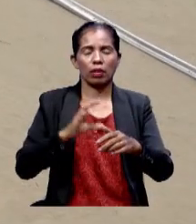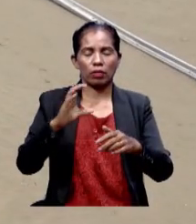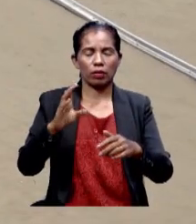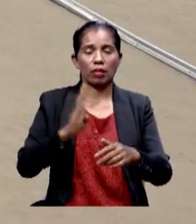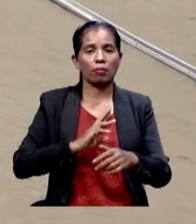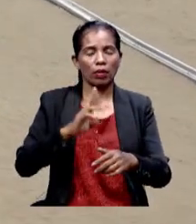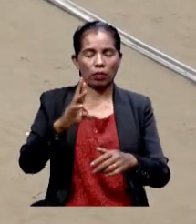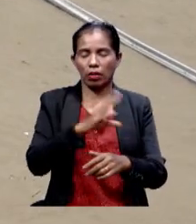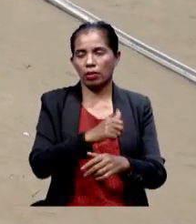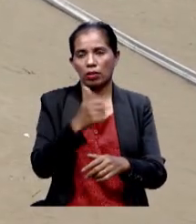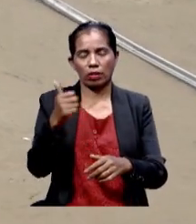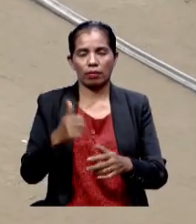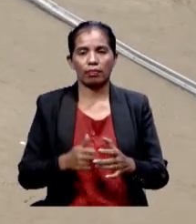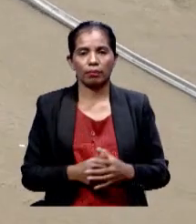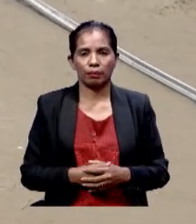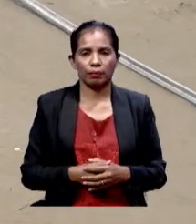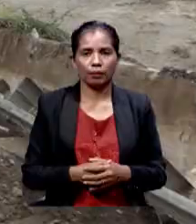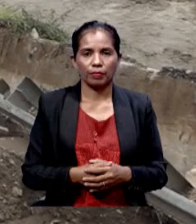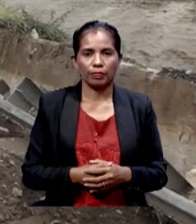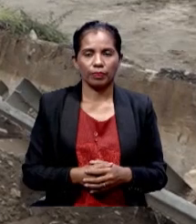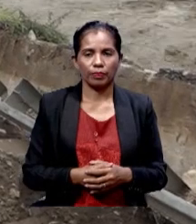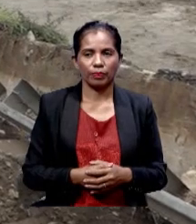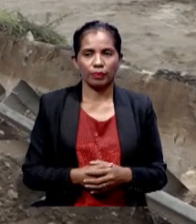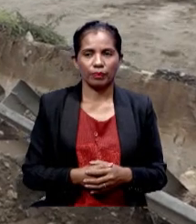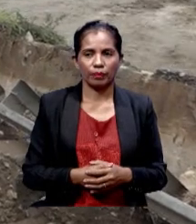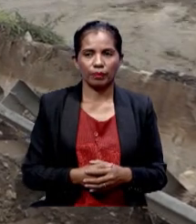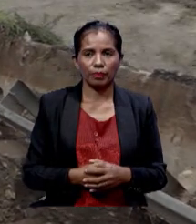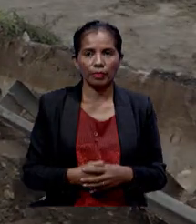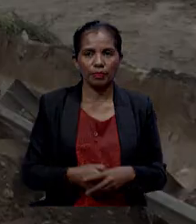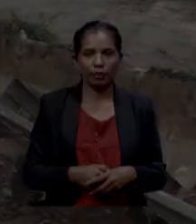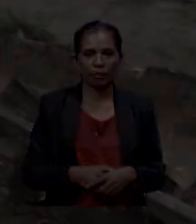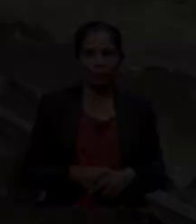bekora no selokan. Leopoldina de Carvalho, Dilma Suzetti, ZMN.